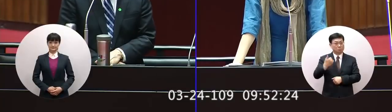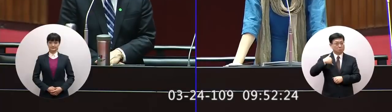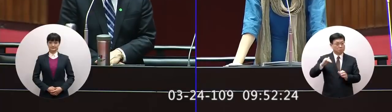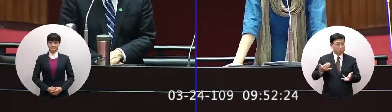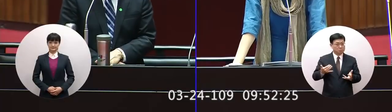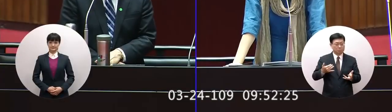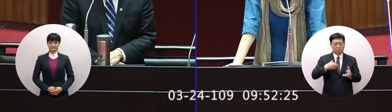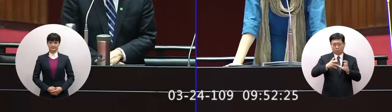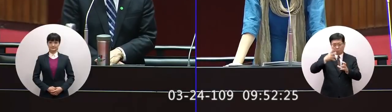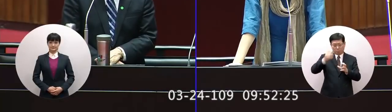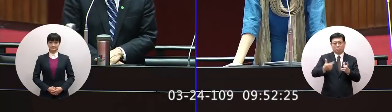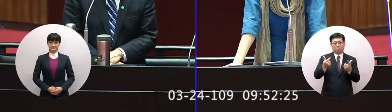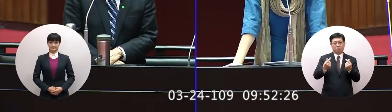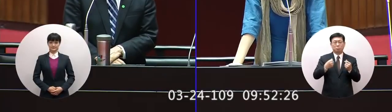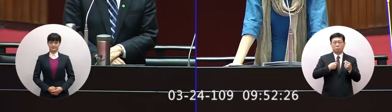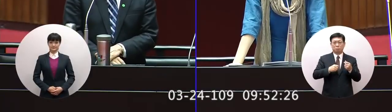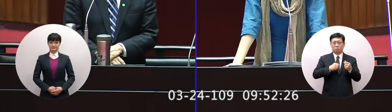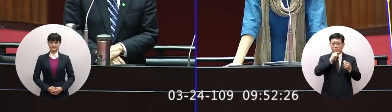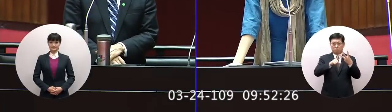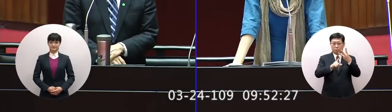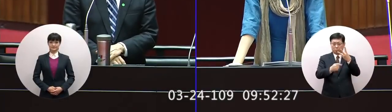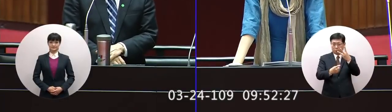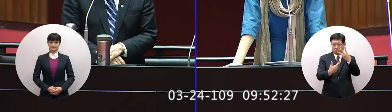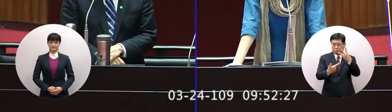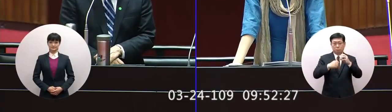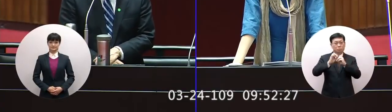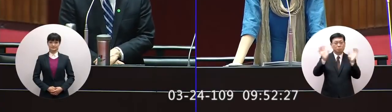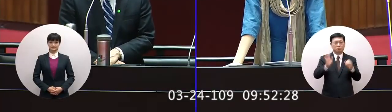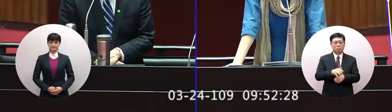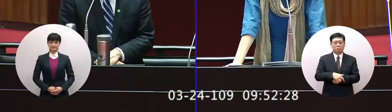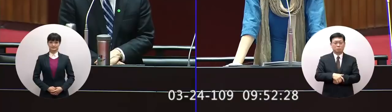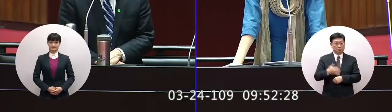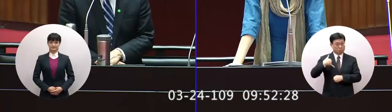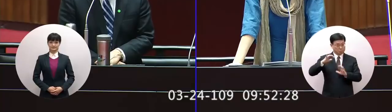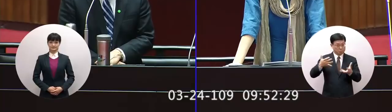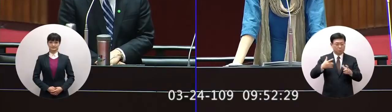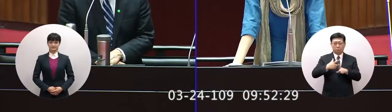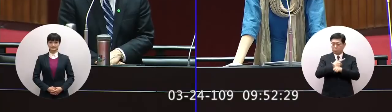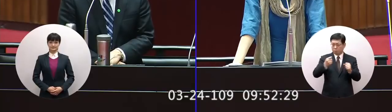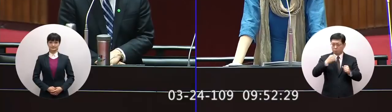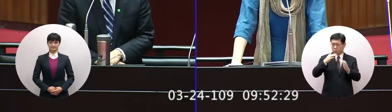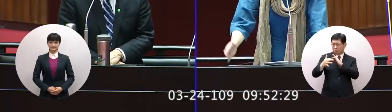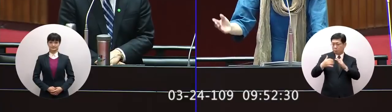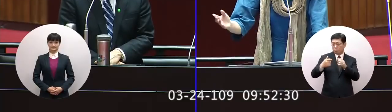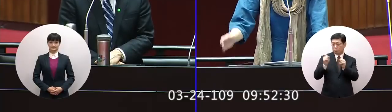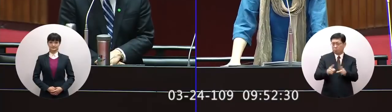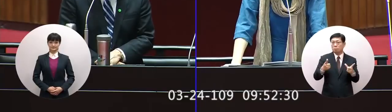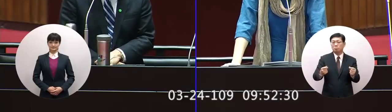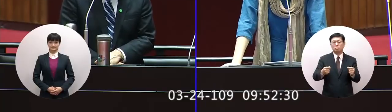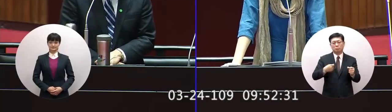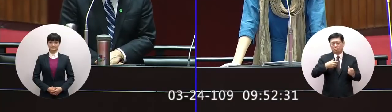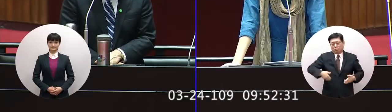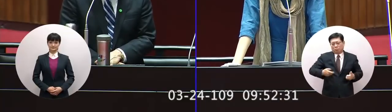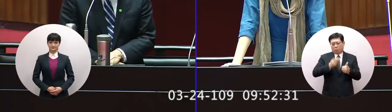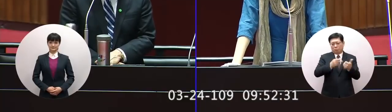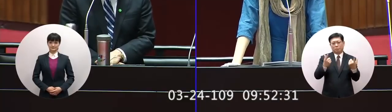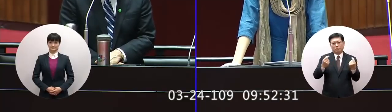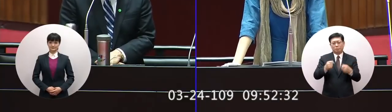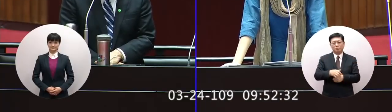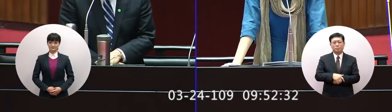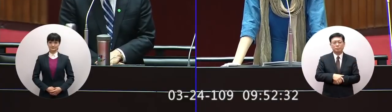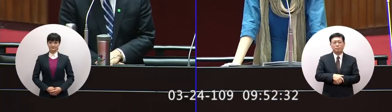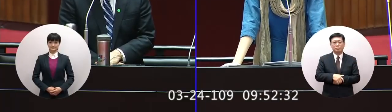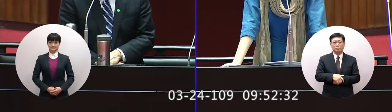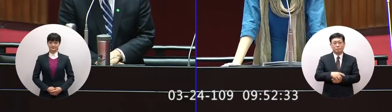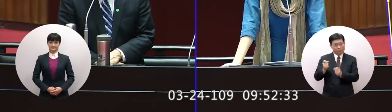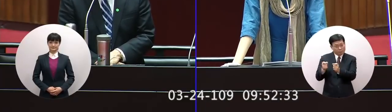国总统也已经在16号的时候就已经宣布法国是进入了战争状态，其实就是紧急状态的意思。